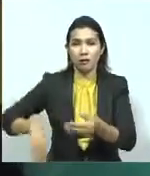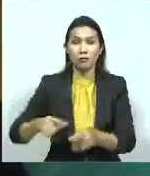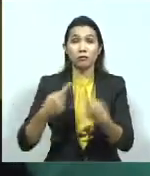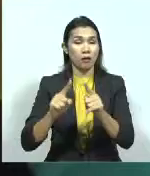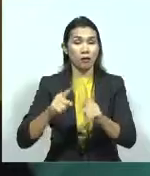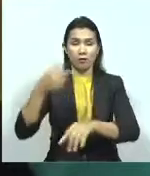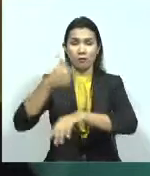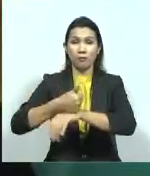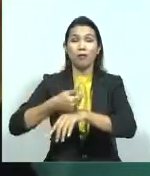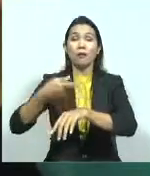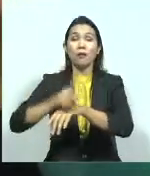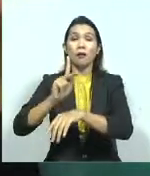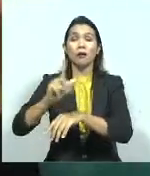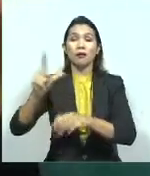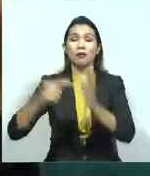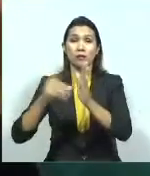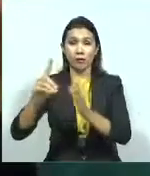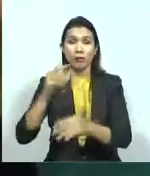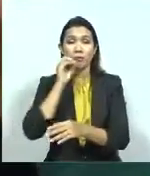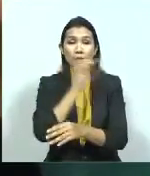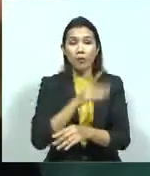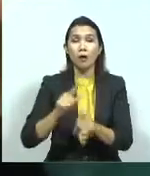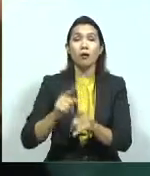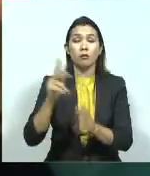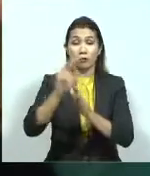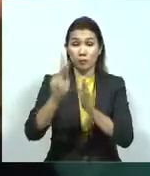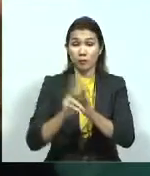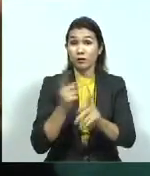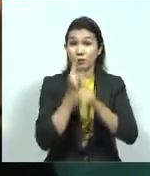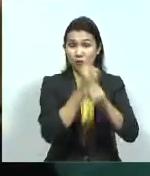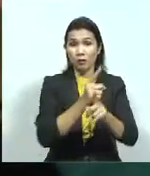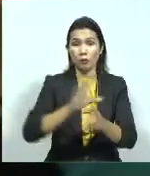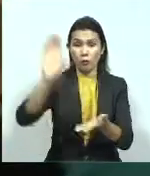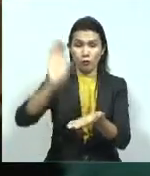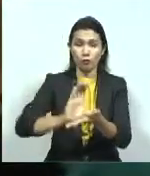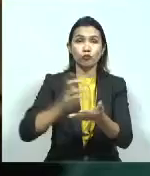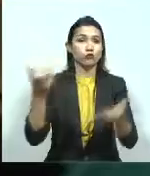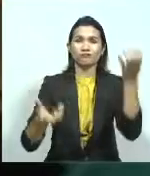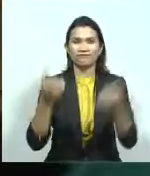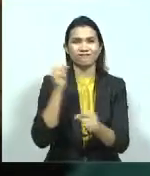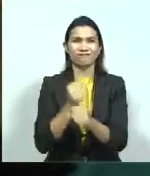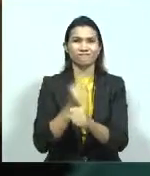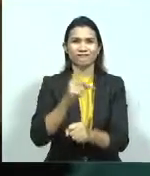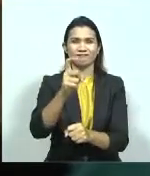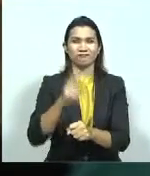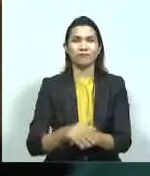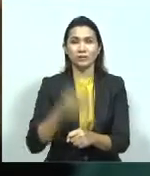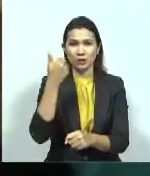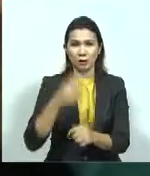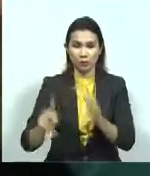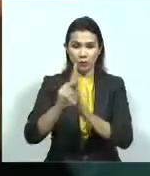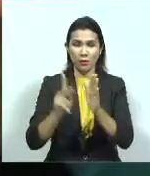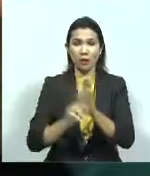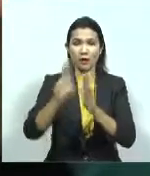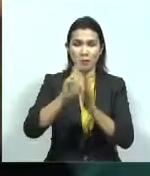รองปลัดกระทรวงยุติธรรมก็บอกว่าตามกฎหมายพ.ร.บ.กองทุนยุติธรรมนั้นไม่สามารถทำได้นะคะเนื่องจากกฎหมายไม่มี